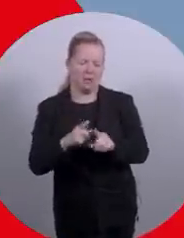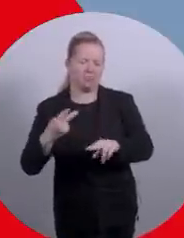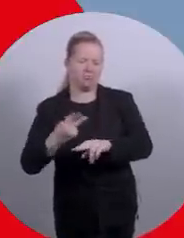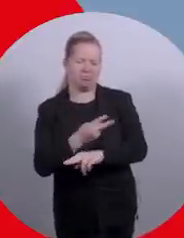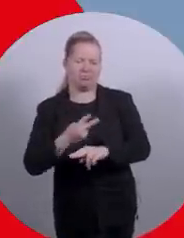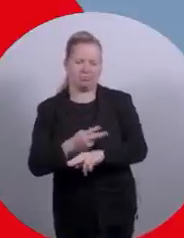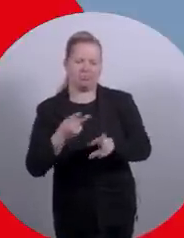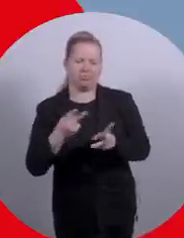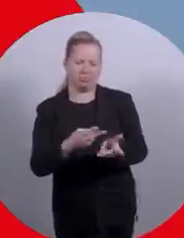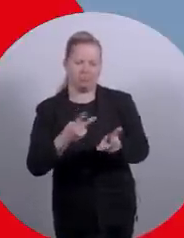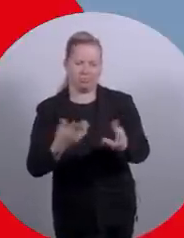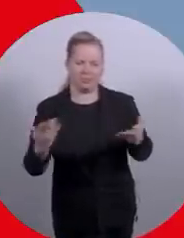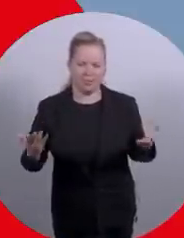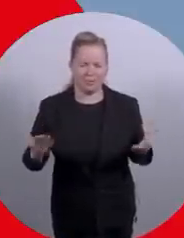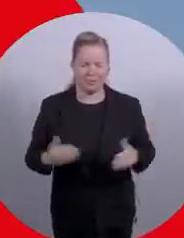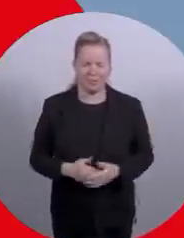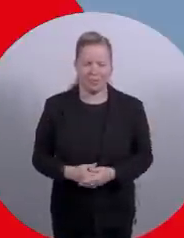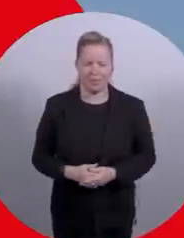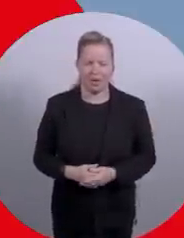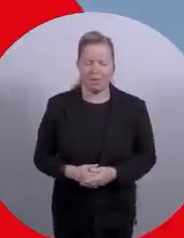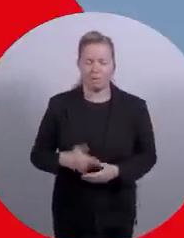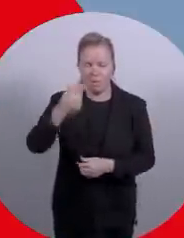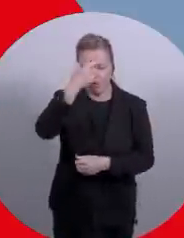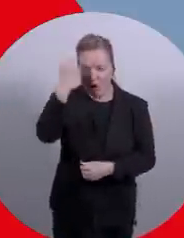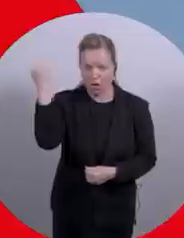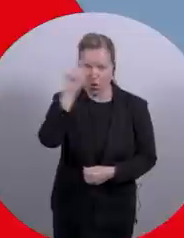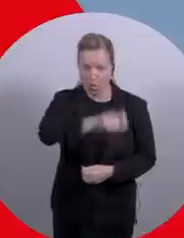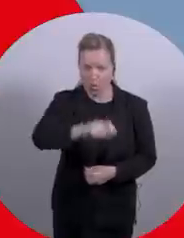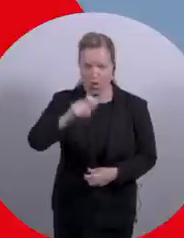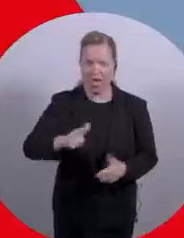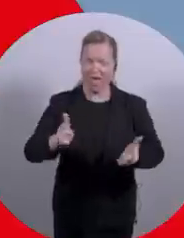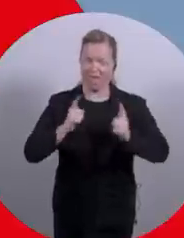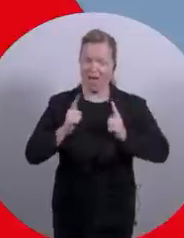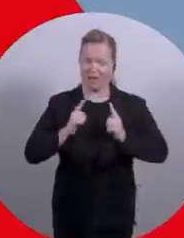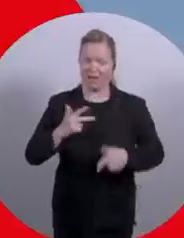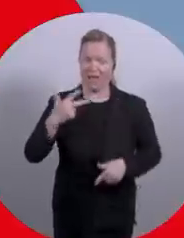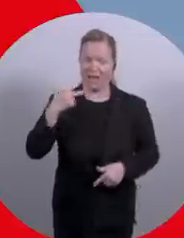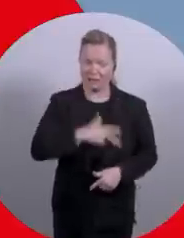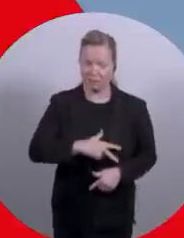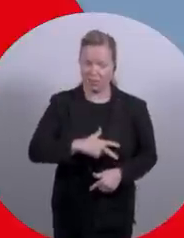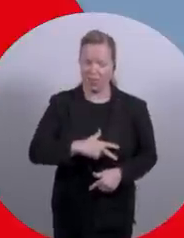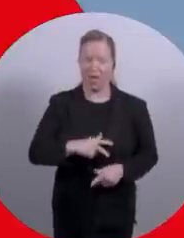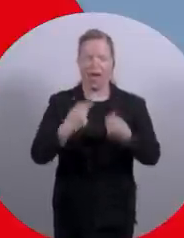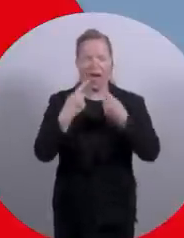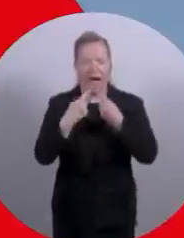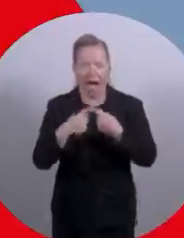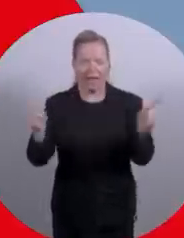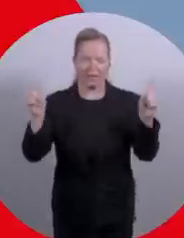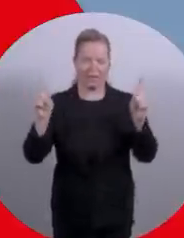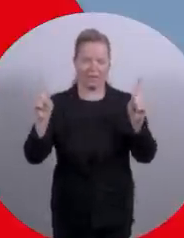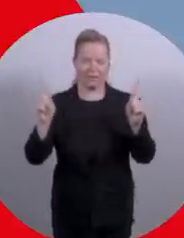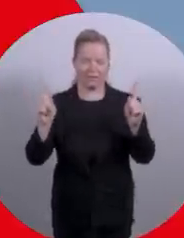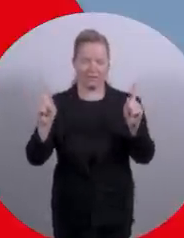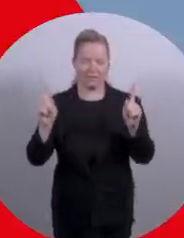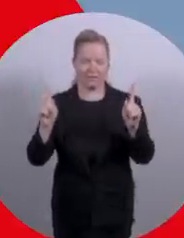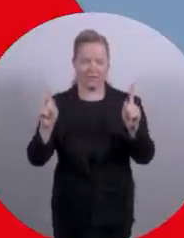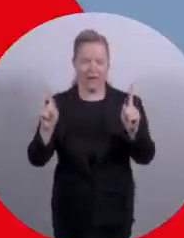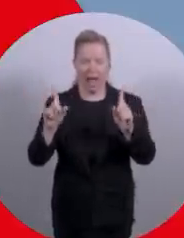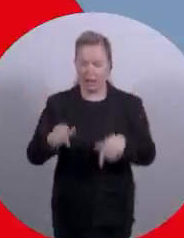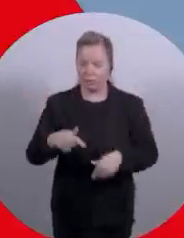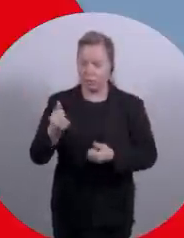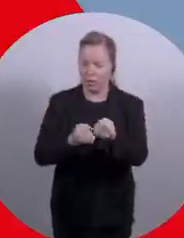die Bevölkerung von der erwartet von der SPÖ anders zu sein als die politischen Mitbewerber und